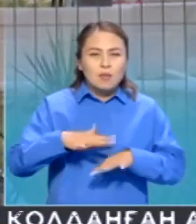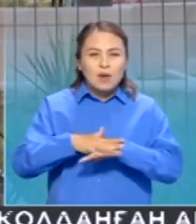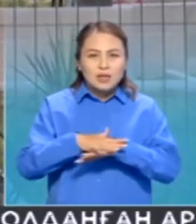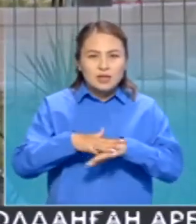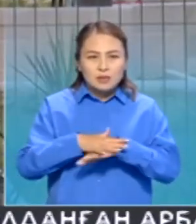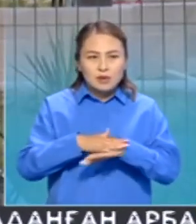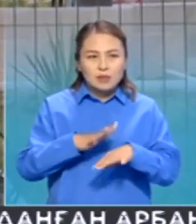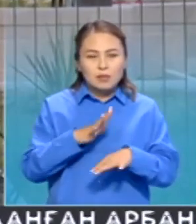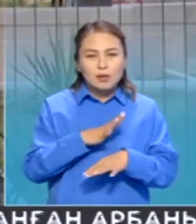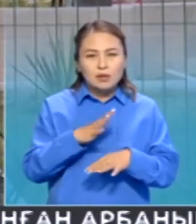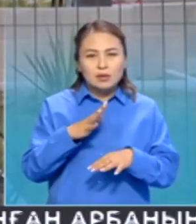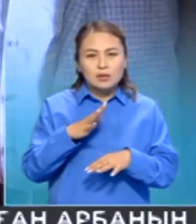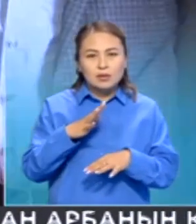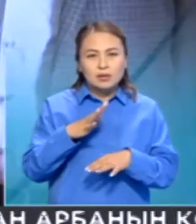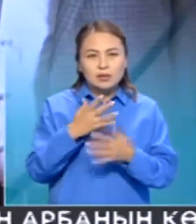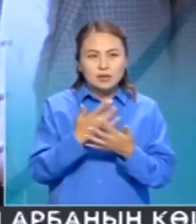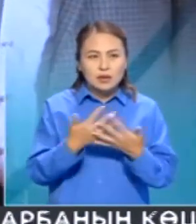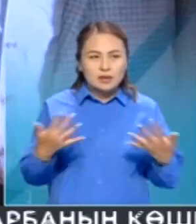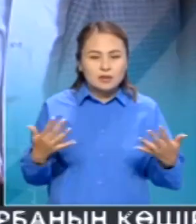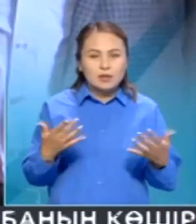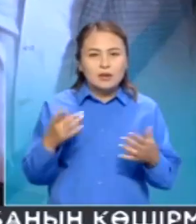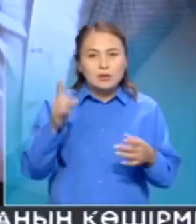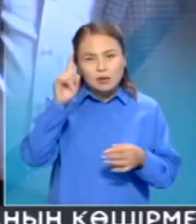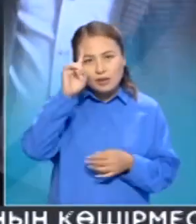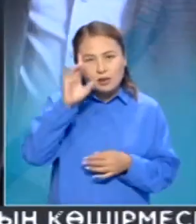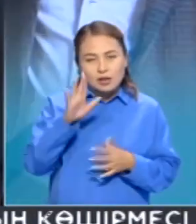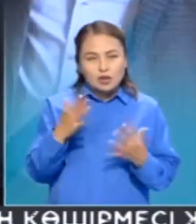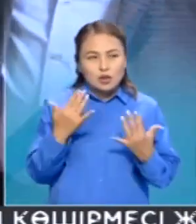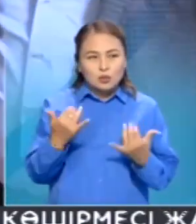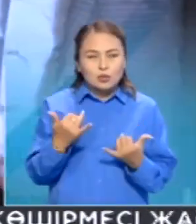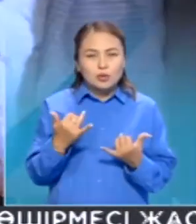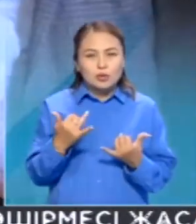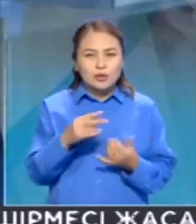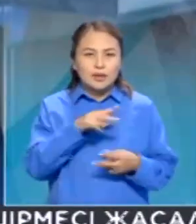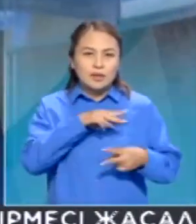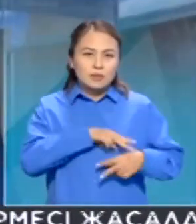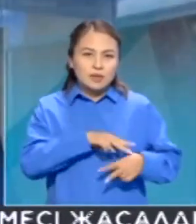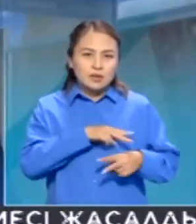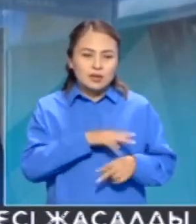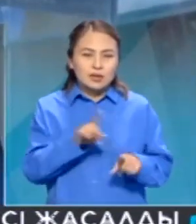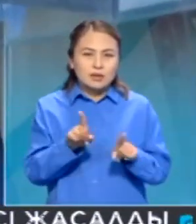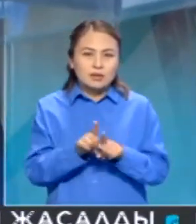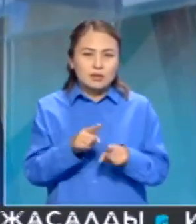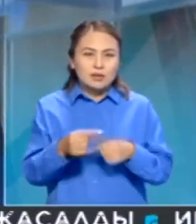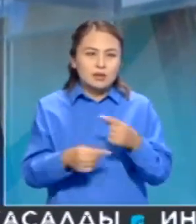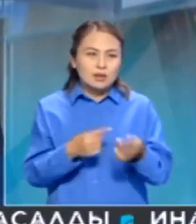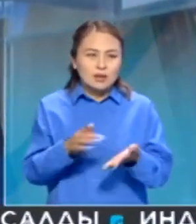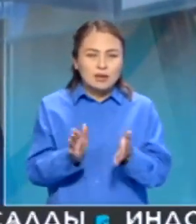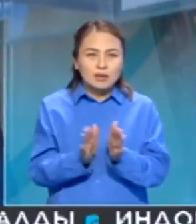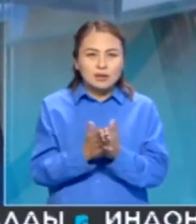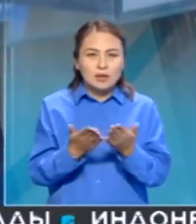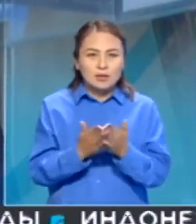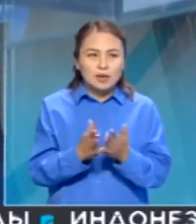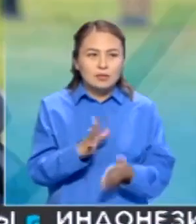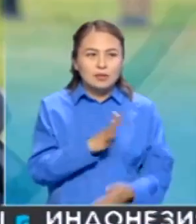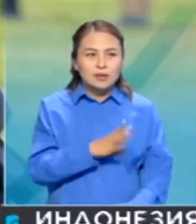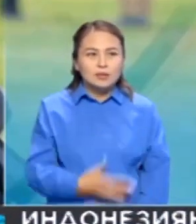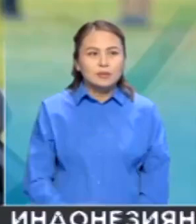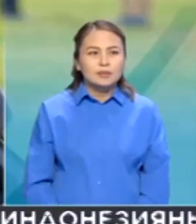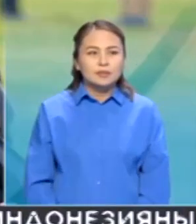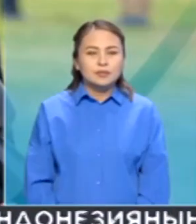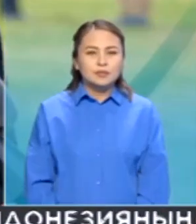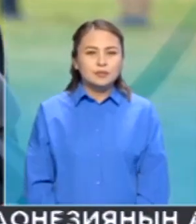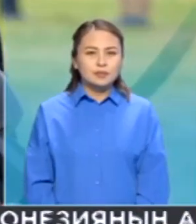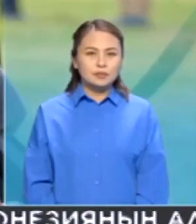filosofiyanı janjaqtı zerdelip, şifagerlikpen de tanıladı. Onun bu saladagı eñbektere Zigzal kitabı arkılı bugünkü urpaqqa jetip odur. Bu